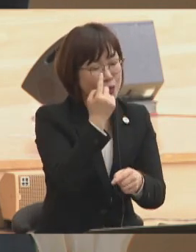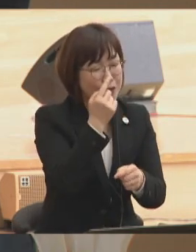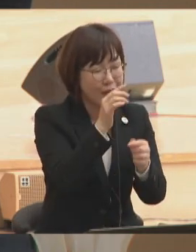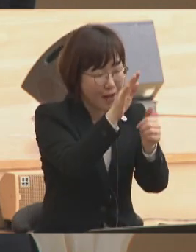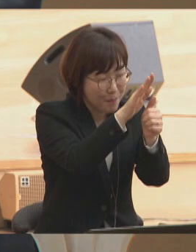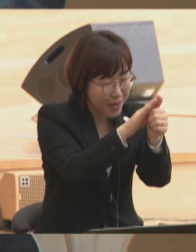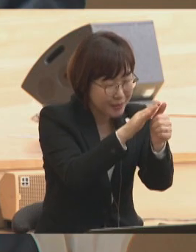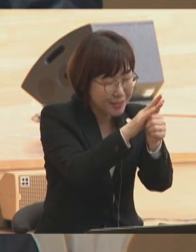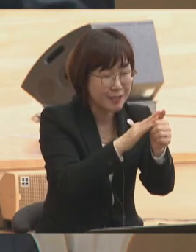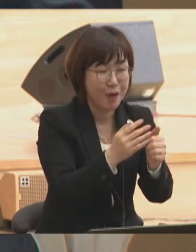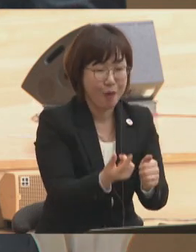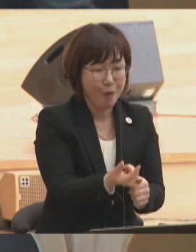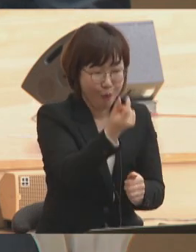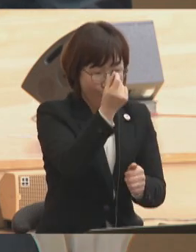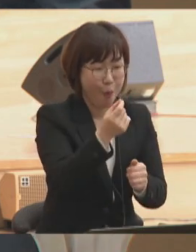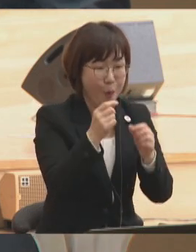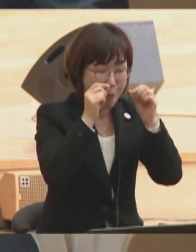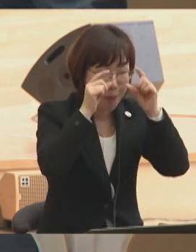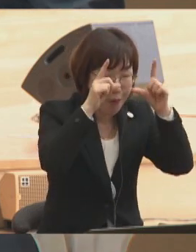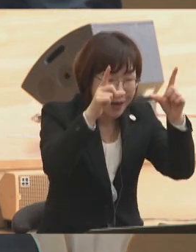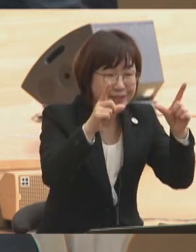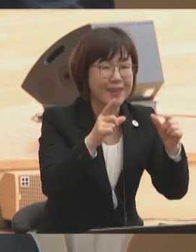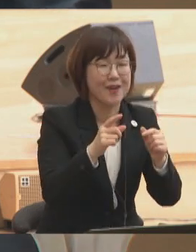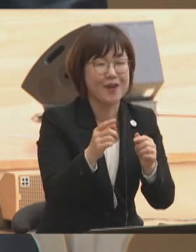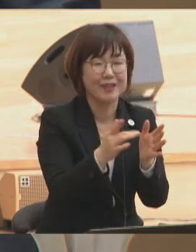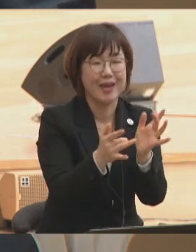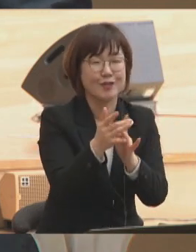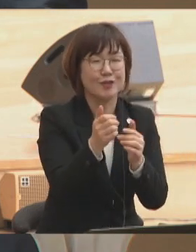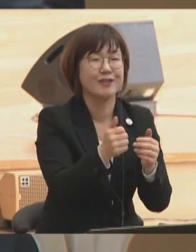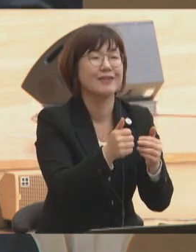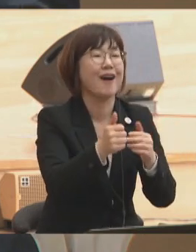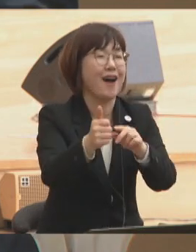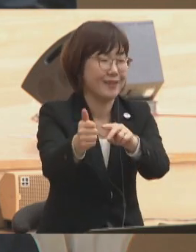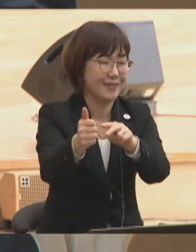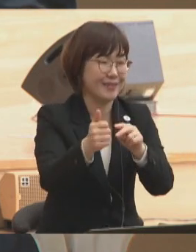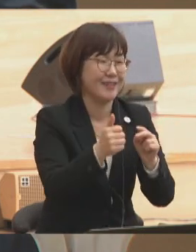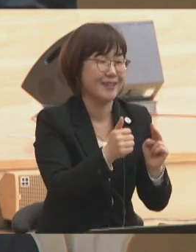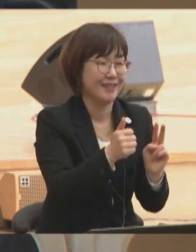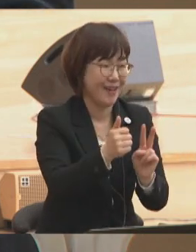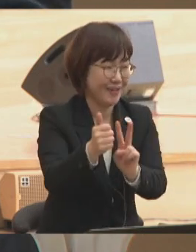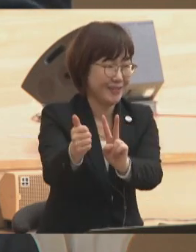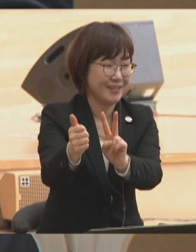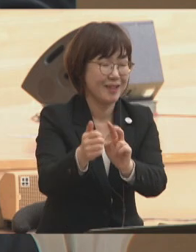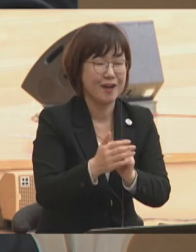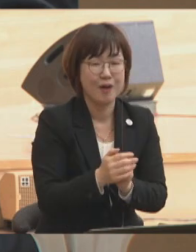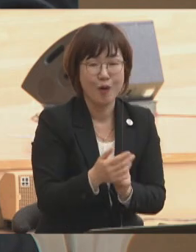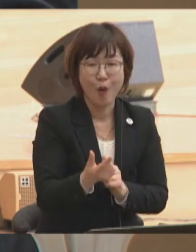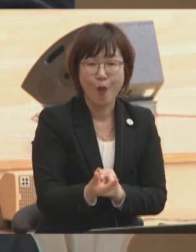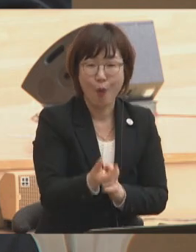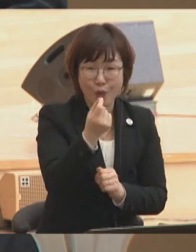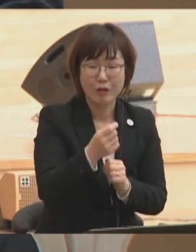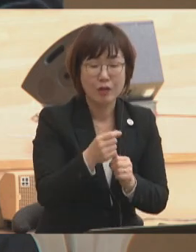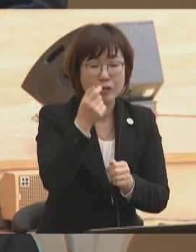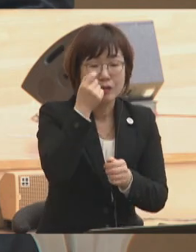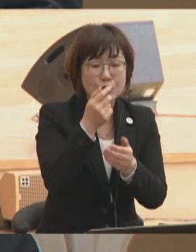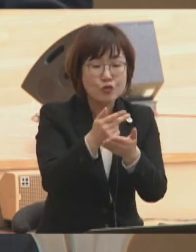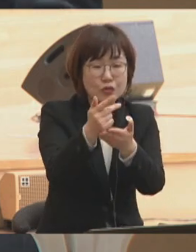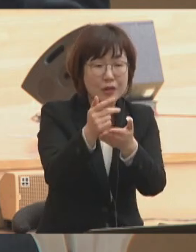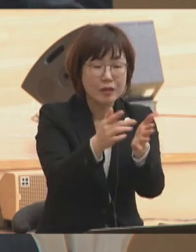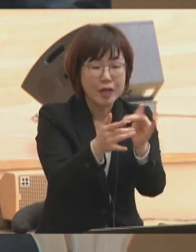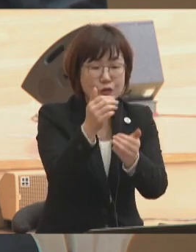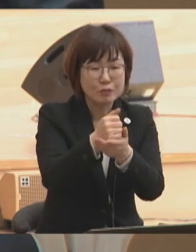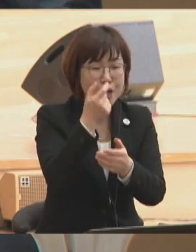만지시니 곧 보게 되어 그들이 예수를 따르니라. 예, 곧 보게 돼. 주님이 불쌍히 여기면